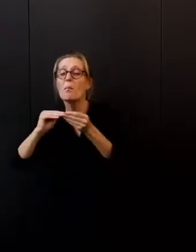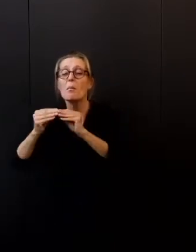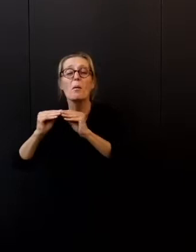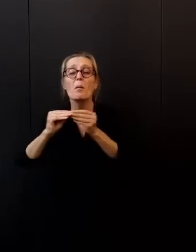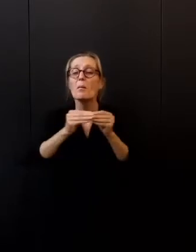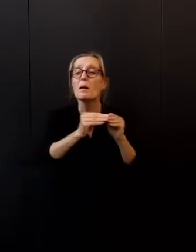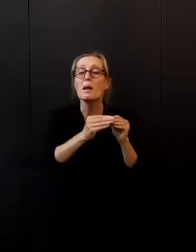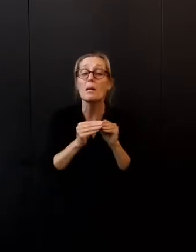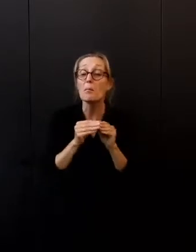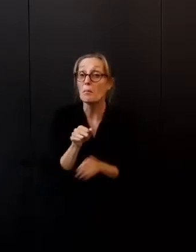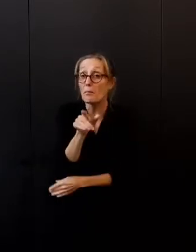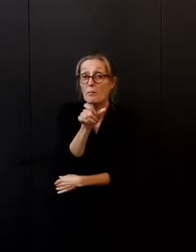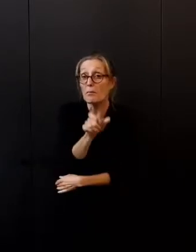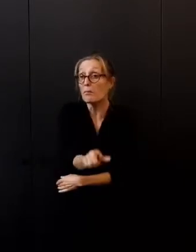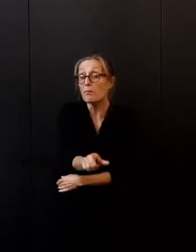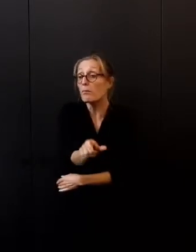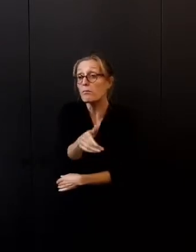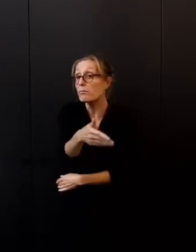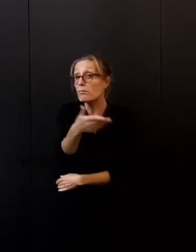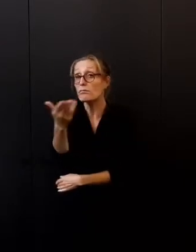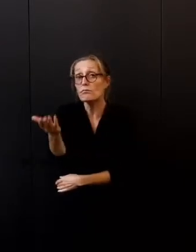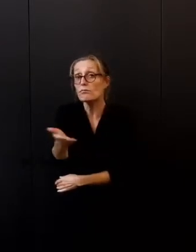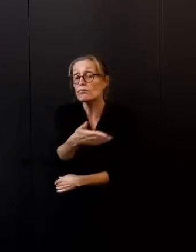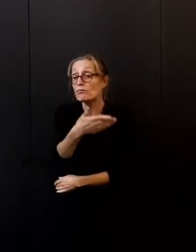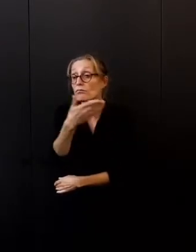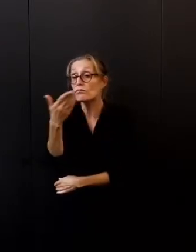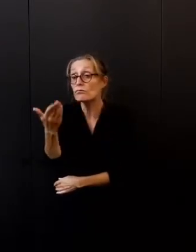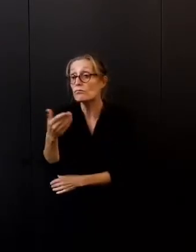problématiques des personnes